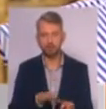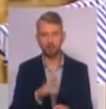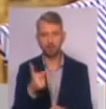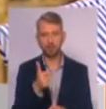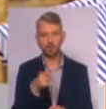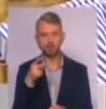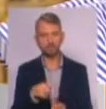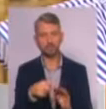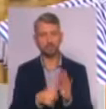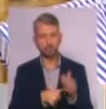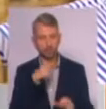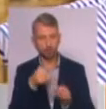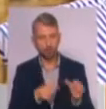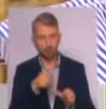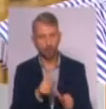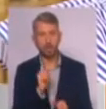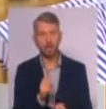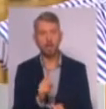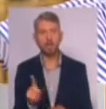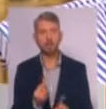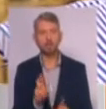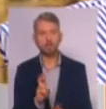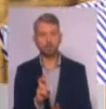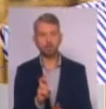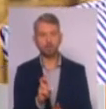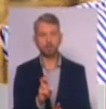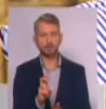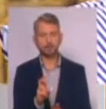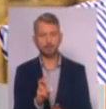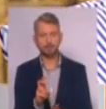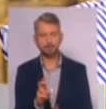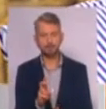грудні 2016 року, але для того, щоб не